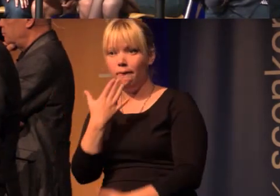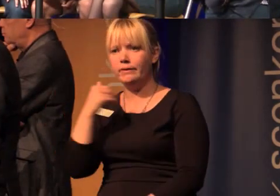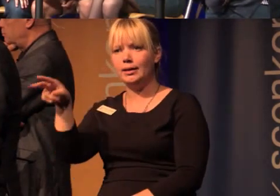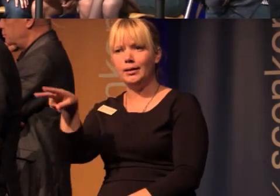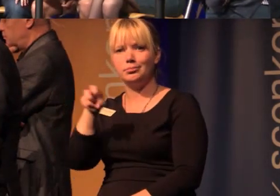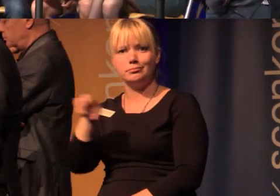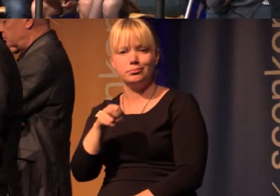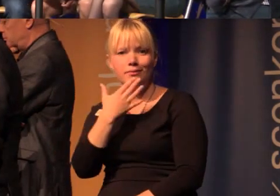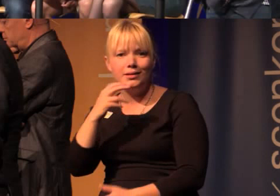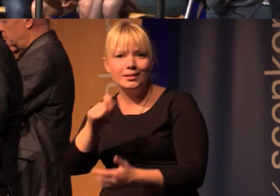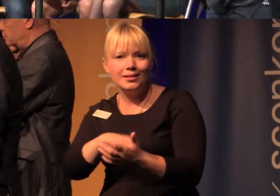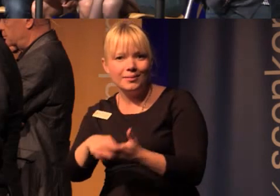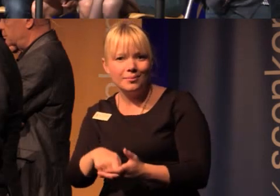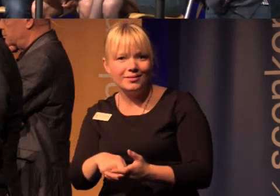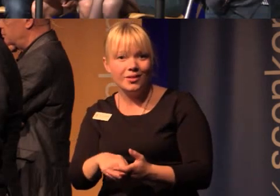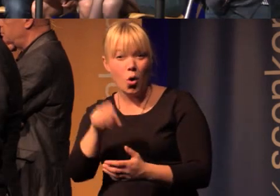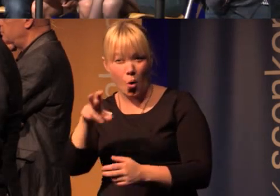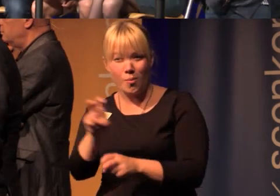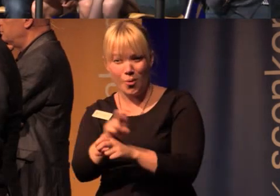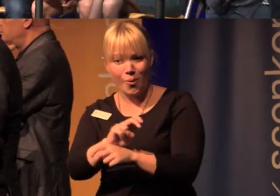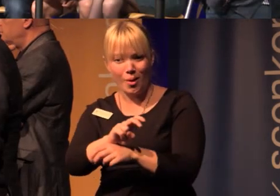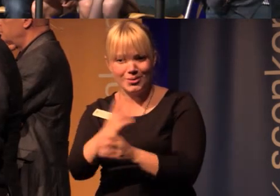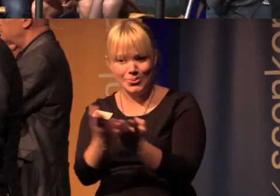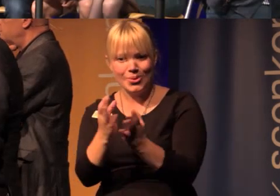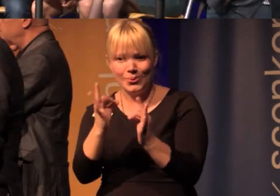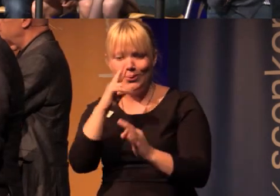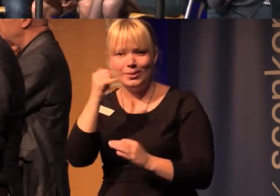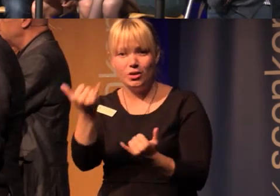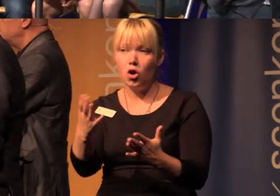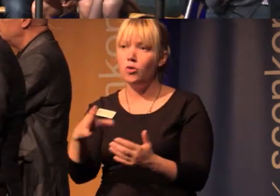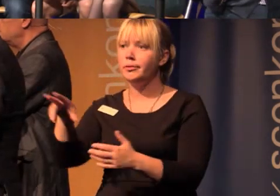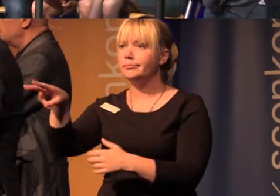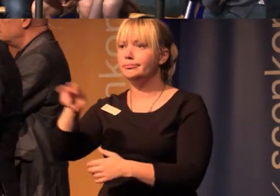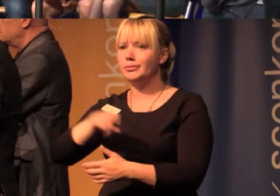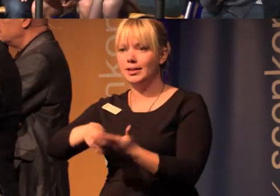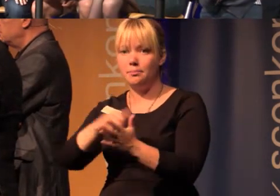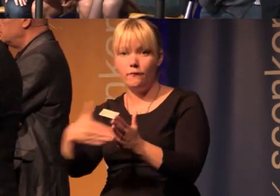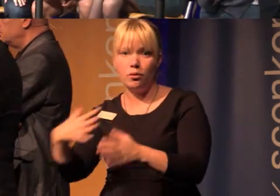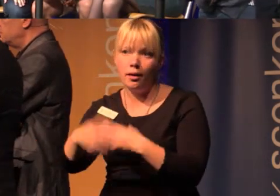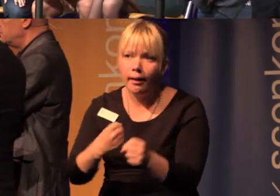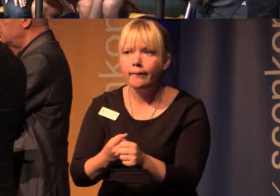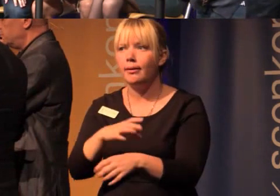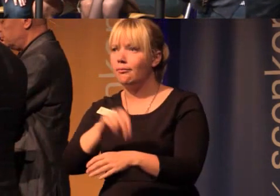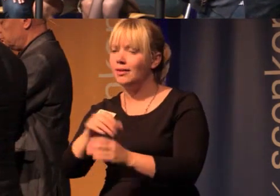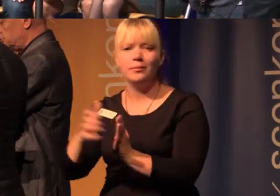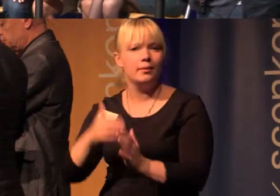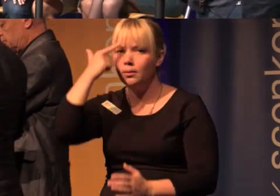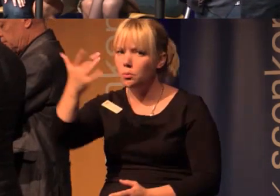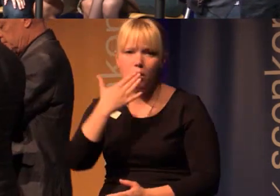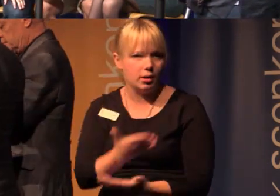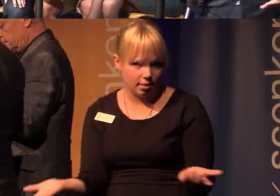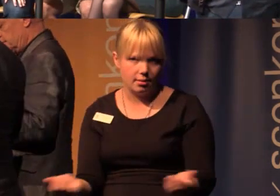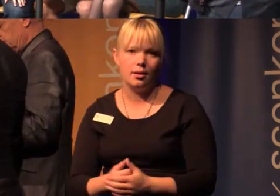dagens svenska skola så tror inte jag att det är rätt prioritering att ta timmar från till exempel engelska, svenska eller matematik och istället då göra